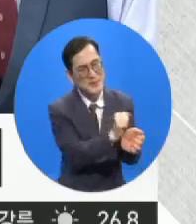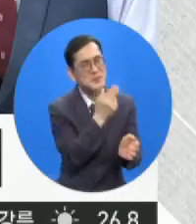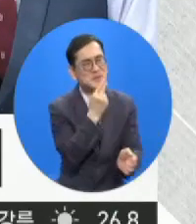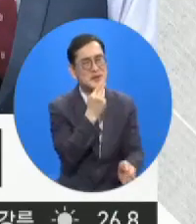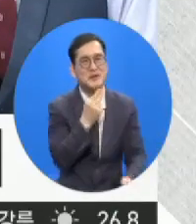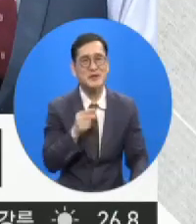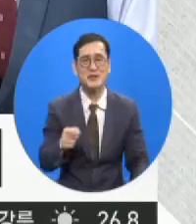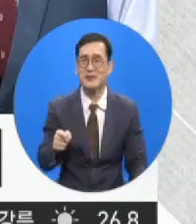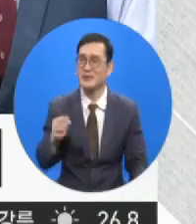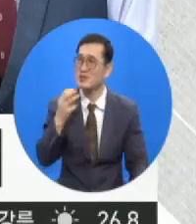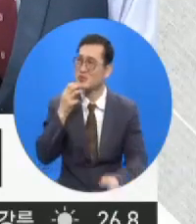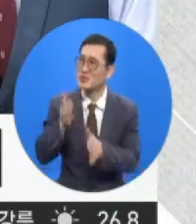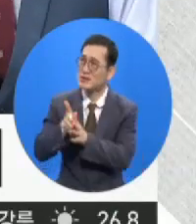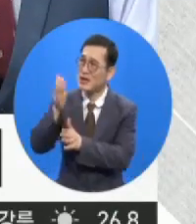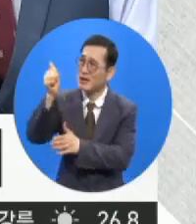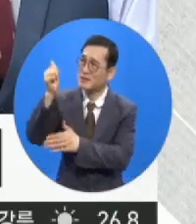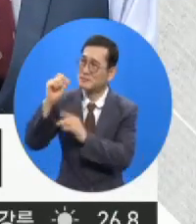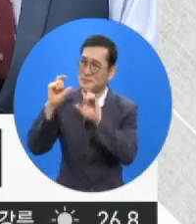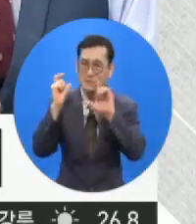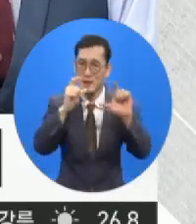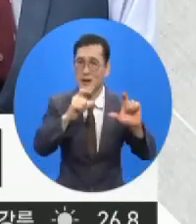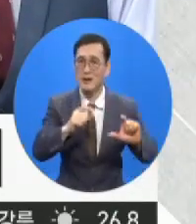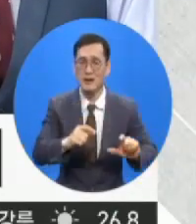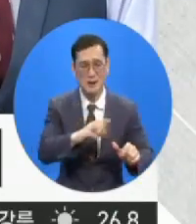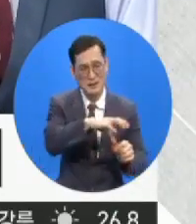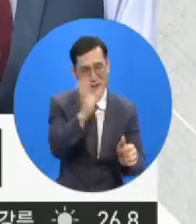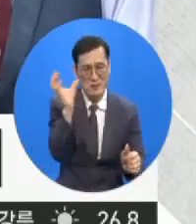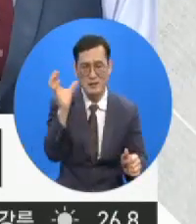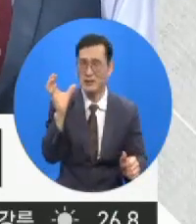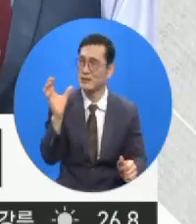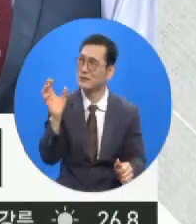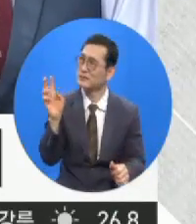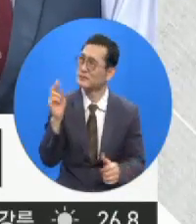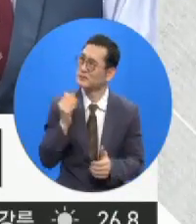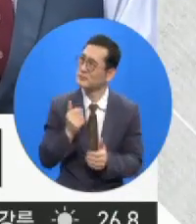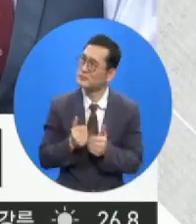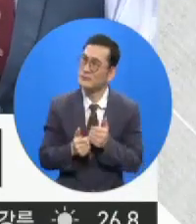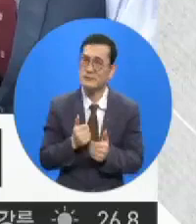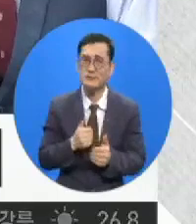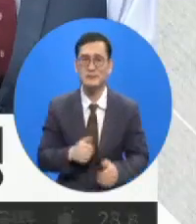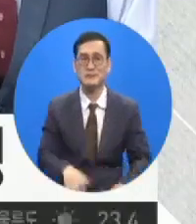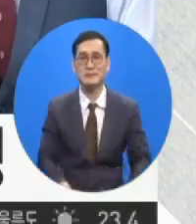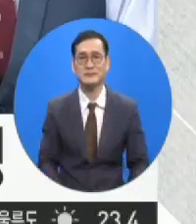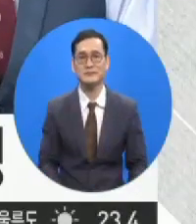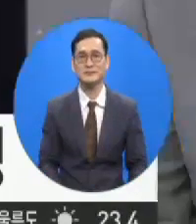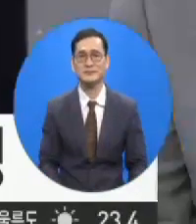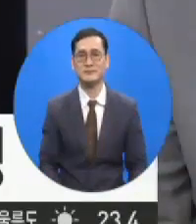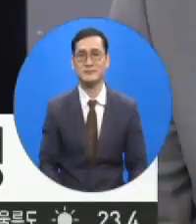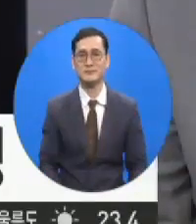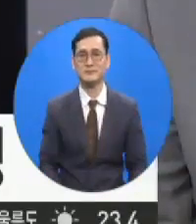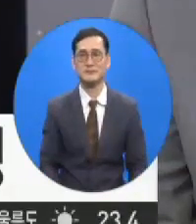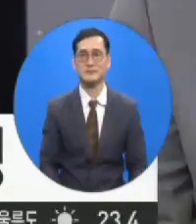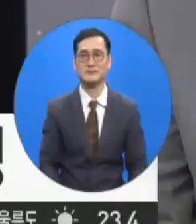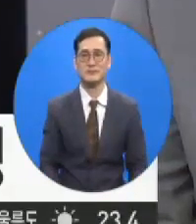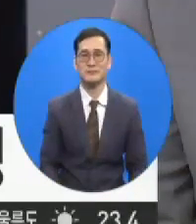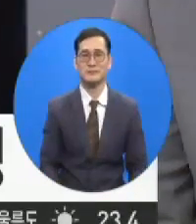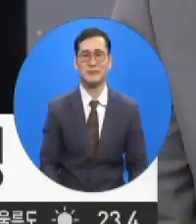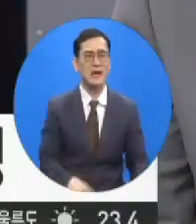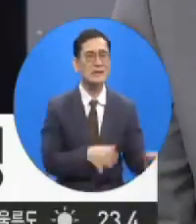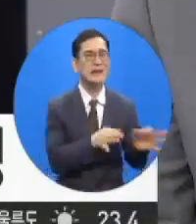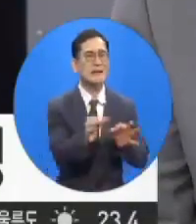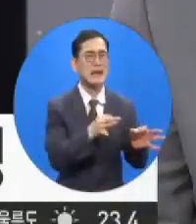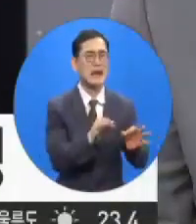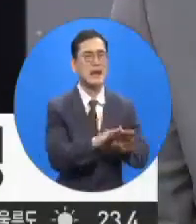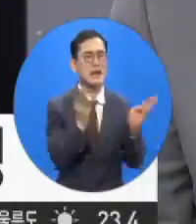형성될 수 있을까에 대해서는 한 번쯤 깊이 숙고해봤으면 좋겠습니다. 뭐 경제적인 문제로 언제까지 문을 닫고 있을 거냐 이런 얘기를 할 수도 있겠습니다만